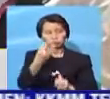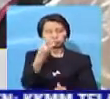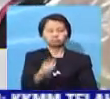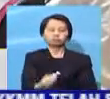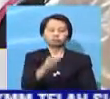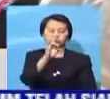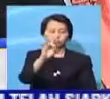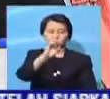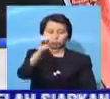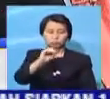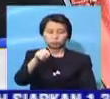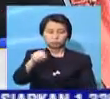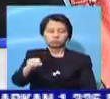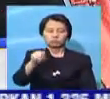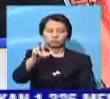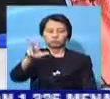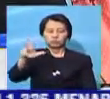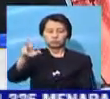kepada